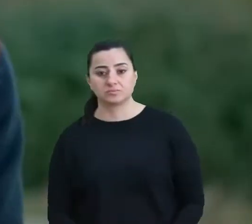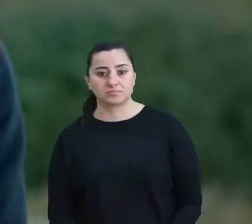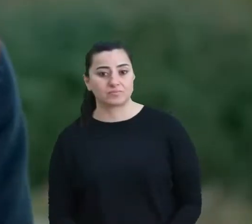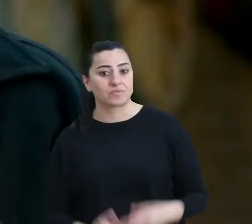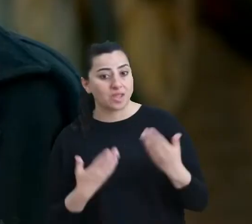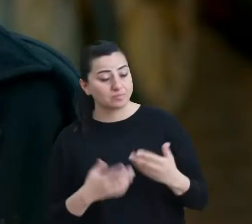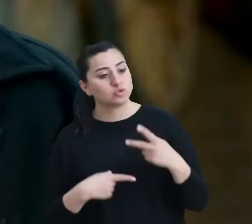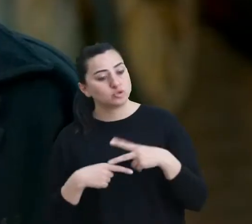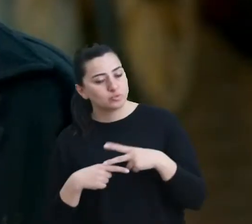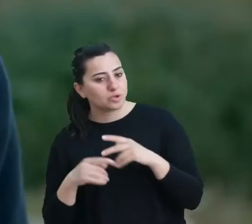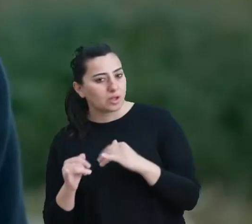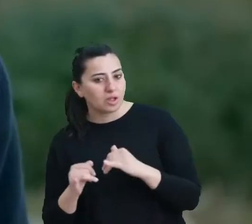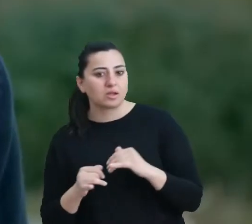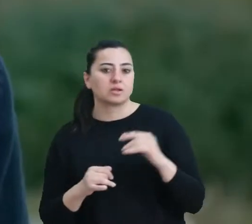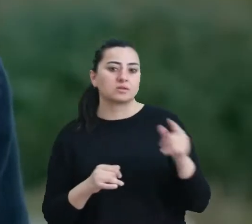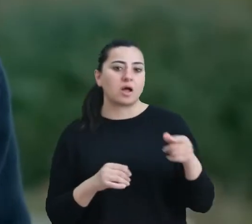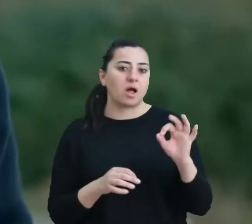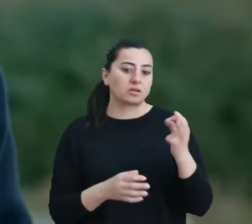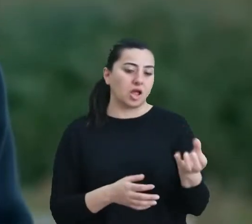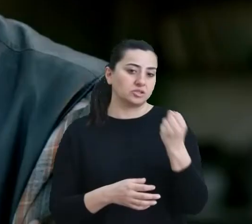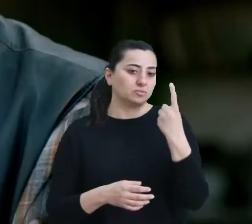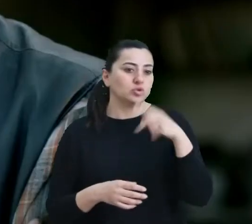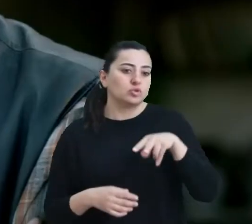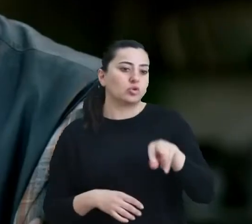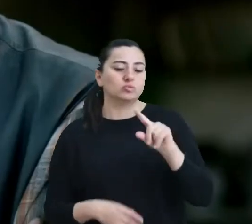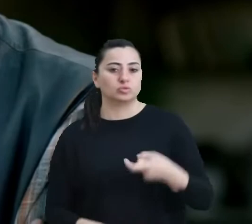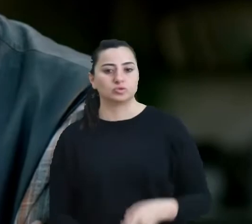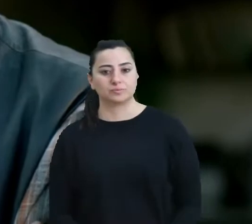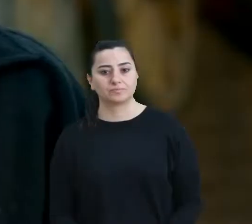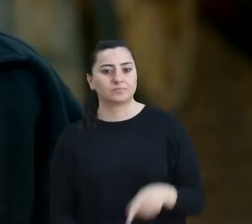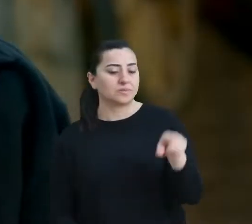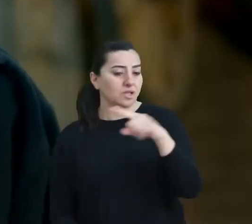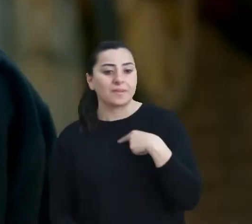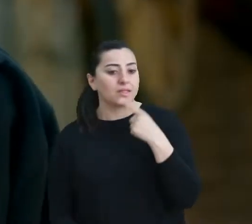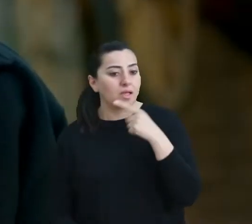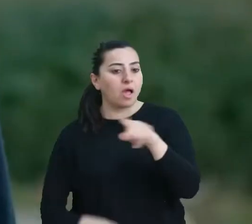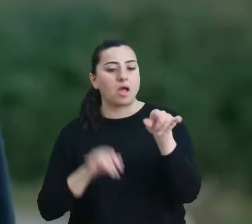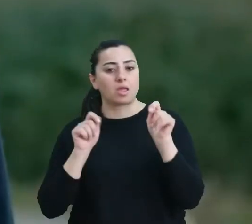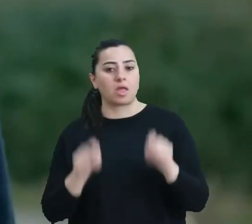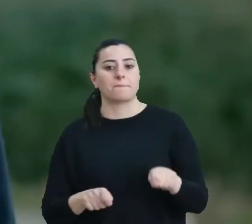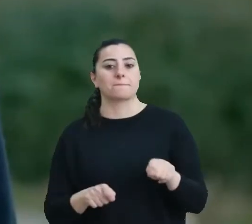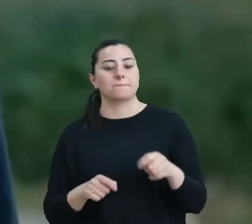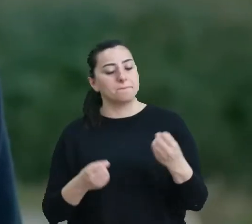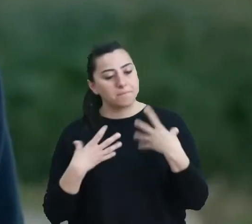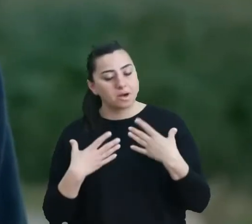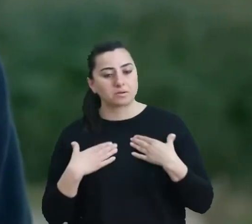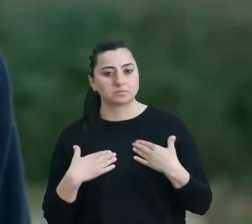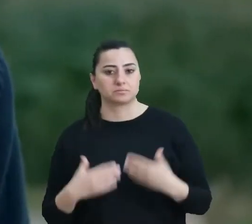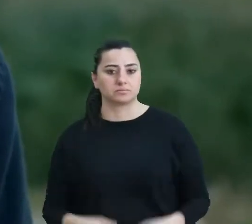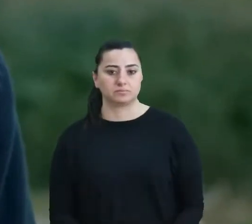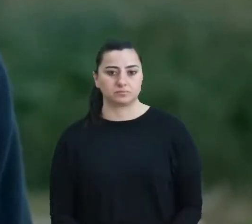Zümrüt'ü oyalayacağım hem de altınları çıkaracağım. Bir yolunu bulacağım Sadıç. Siz ben ne diyorsam onu yapın. Gerisini de bana bırakın,